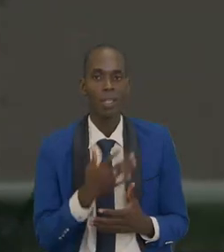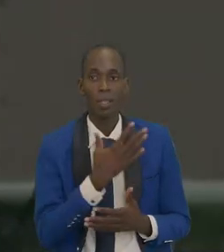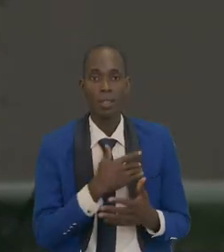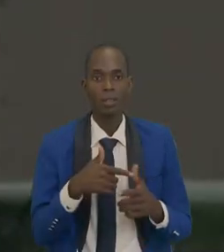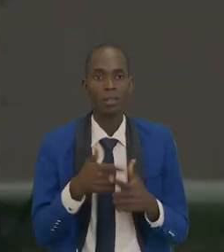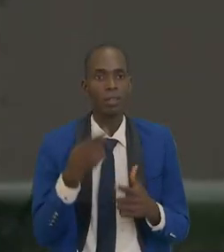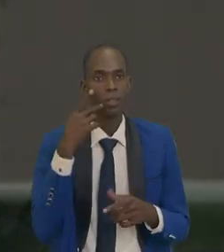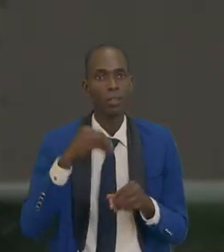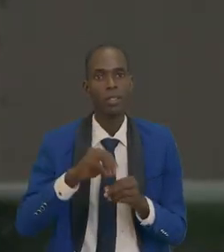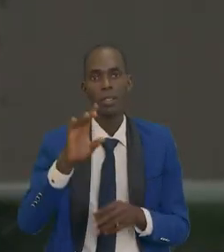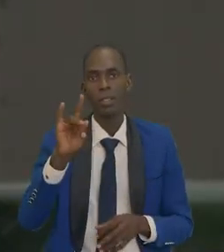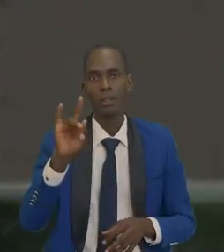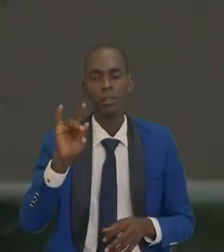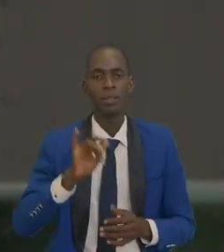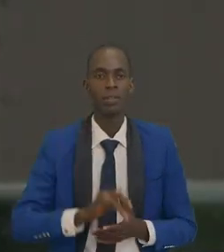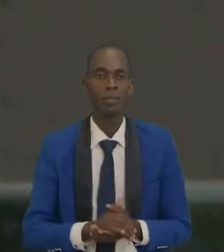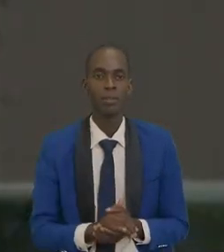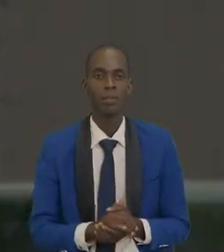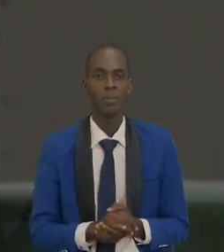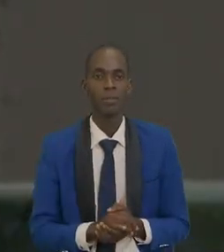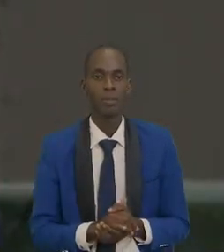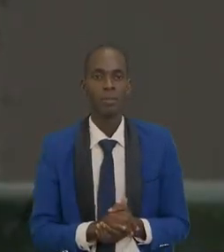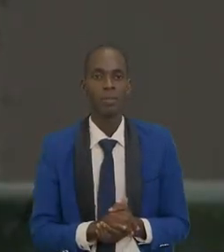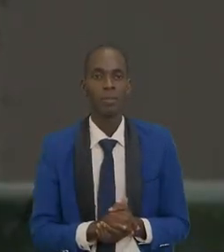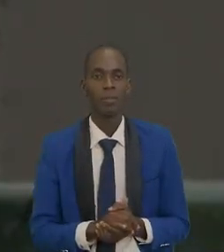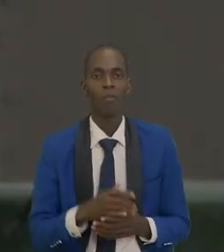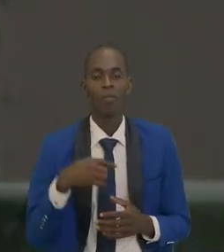Dans le verset 18,